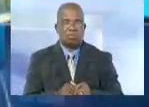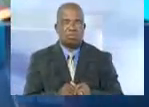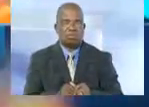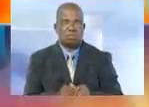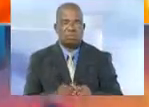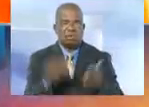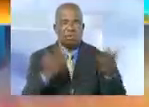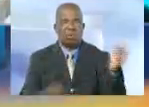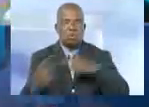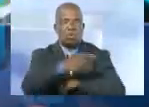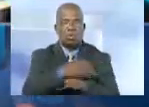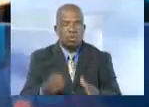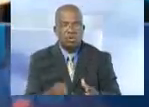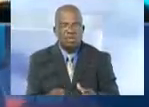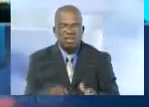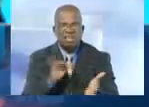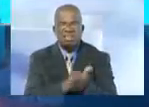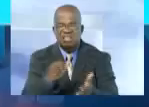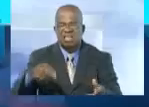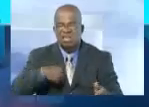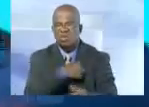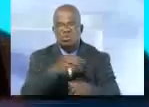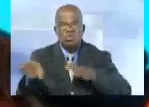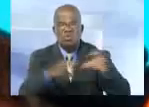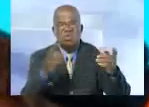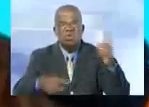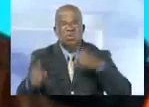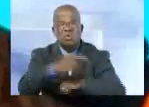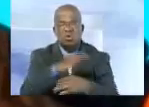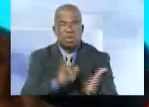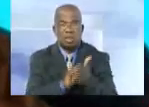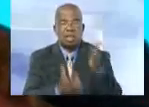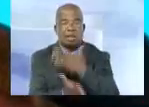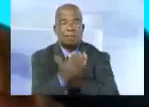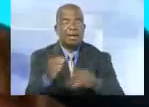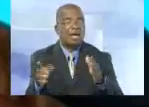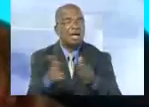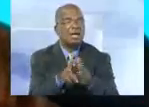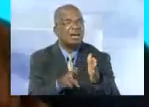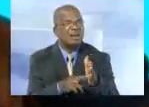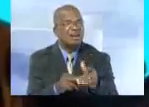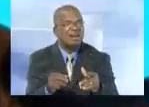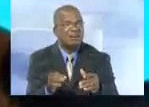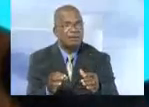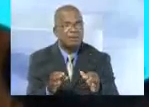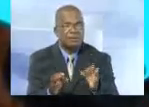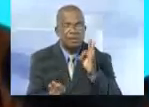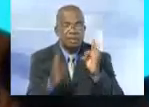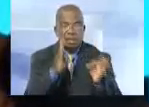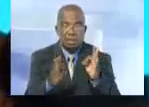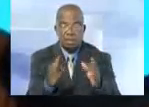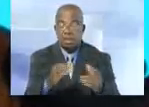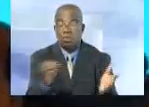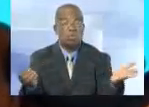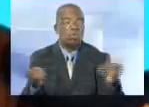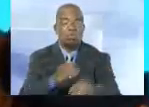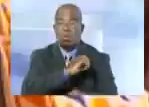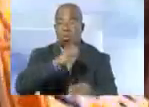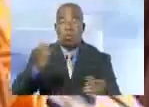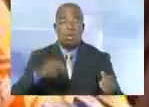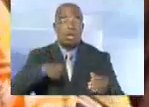Parce que ce qu'on reçoit aujourd'hui, c'est par rapport à vos soutiens. Parce que si vous ne pouvez pas nous soutenir, on ne peut pas gagner des